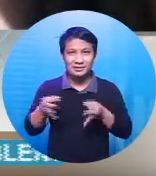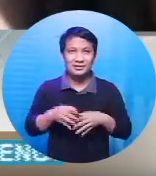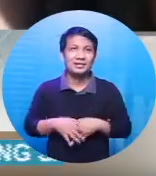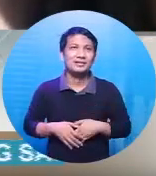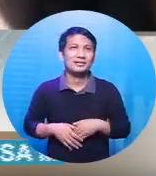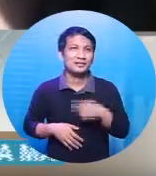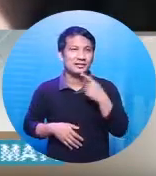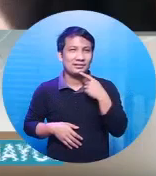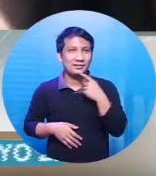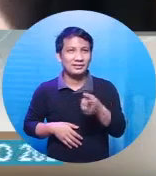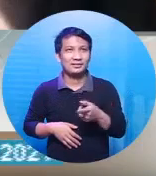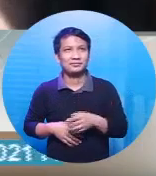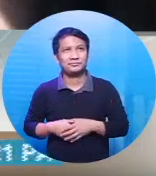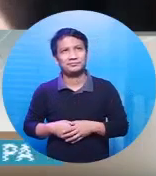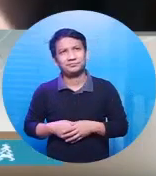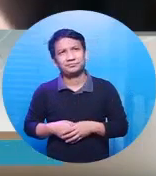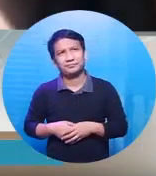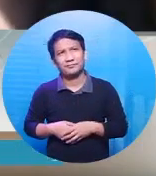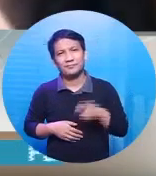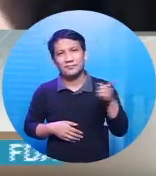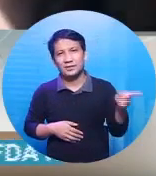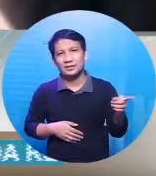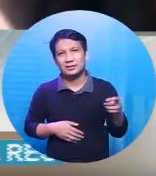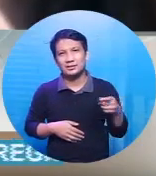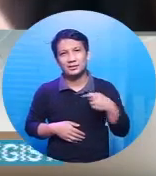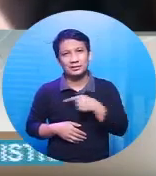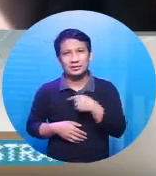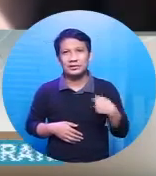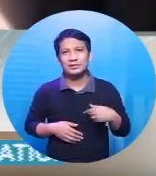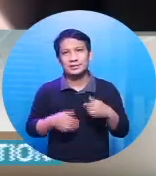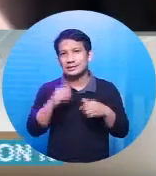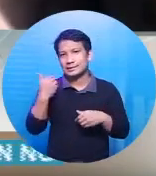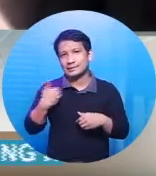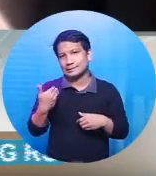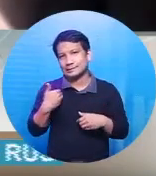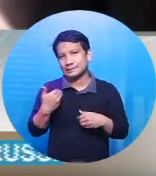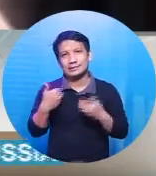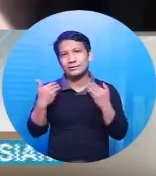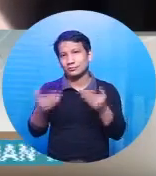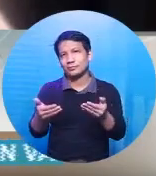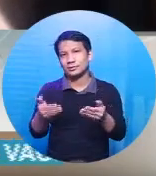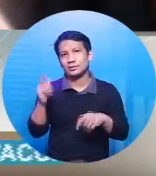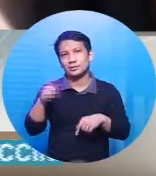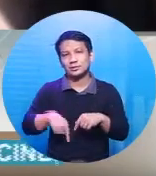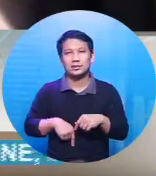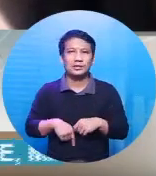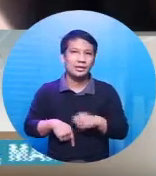ay hindi natuloy. Hindi natuloy dahil sir,